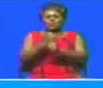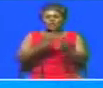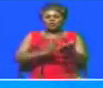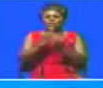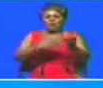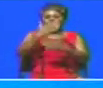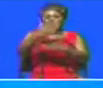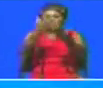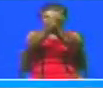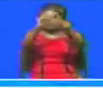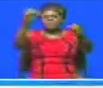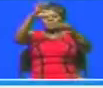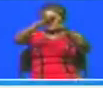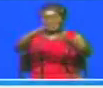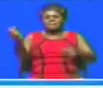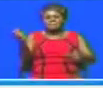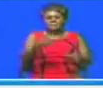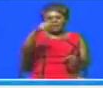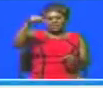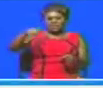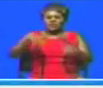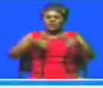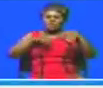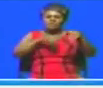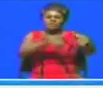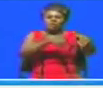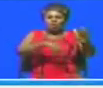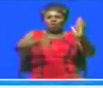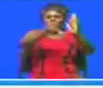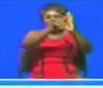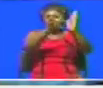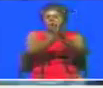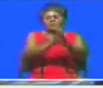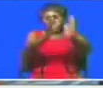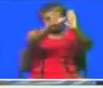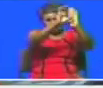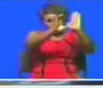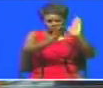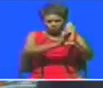mwingine wa urais baadaye mwezi huu utafuata sheria na katiba.